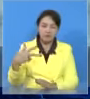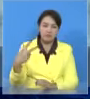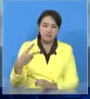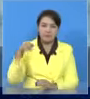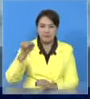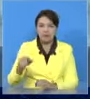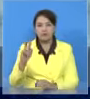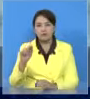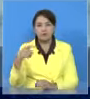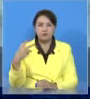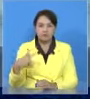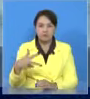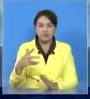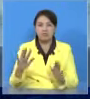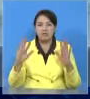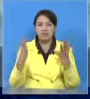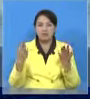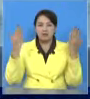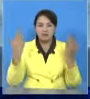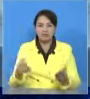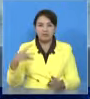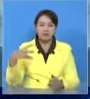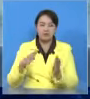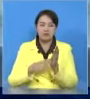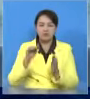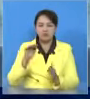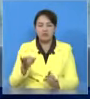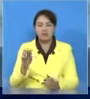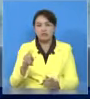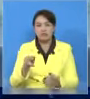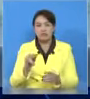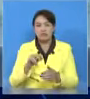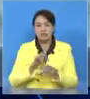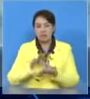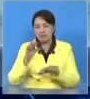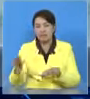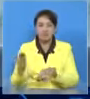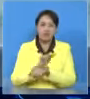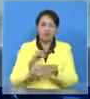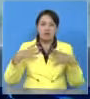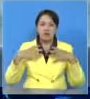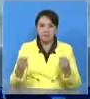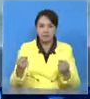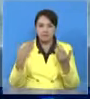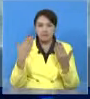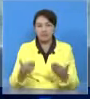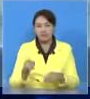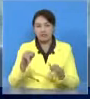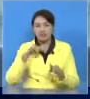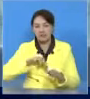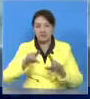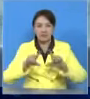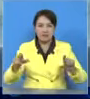жағдай. Бүгінгі күні 29605 науқас жазылды. Қазір кезде инфекциялық